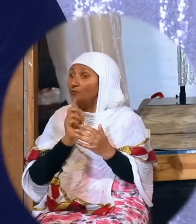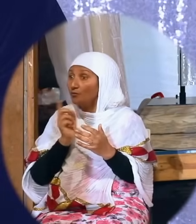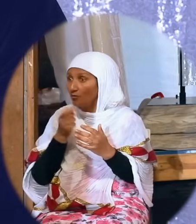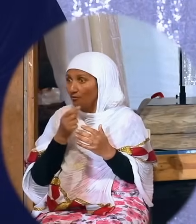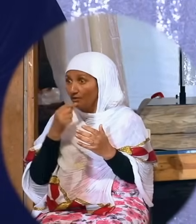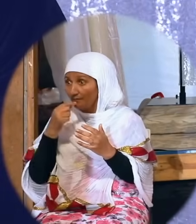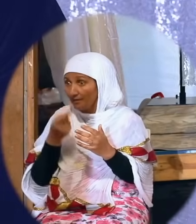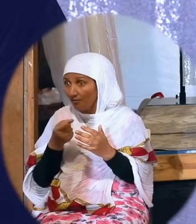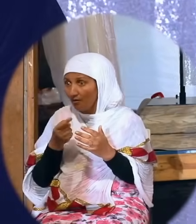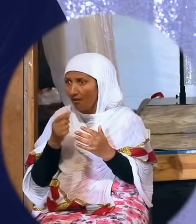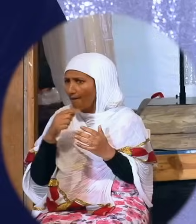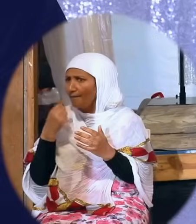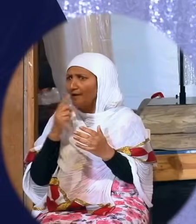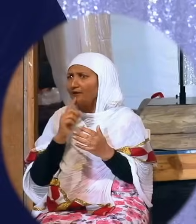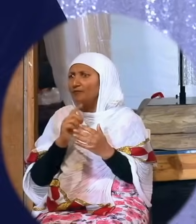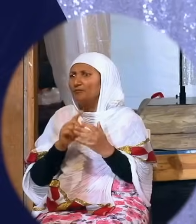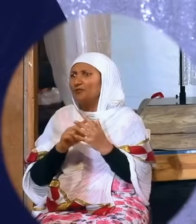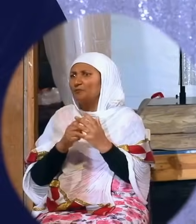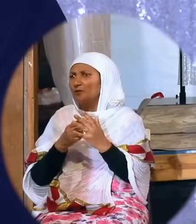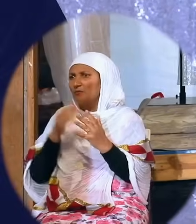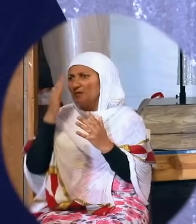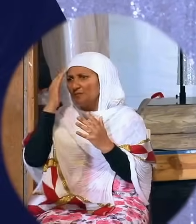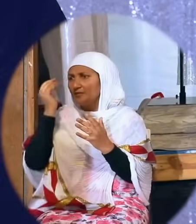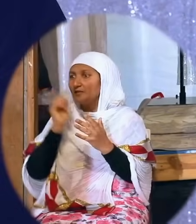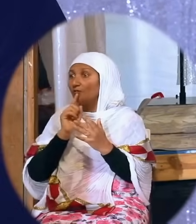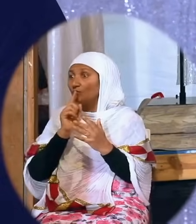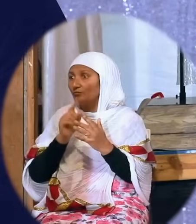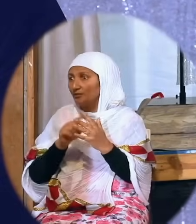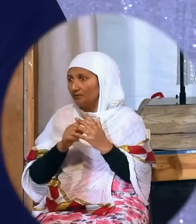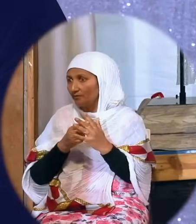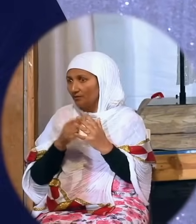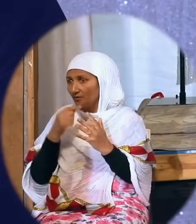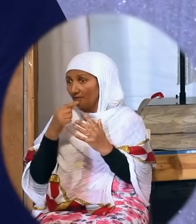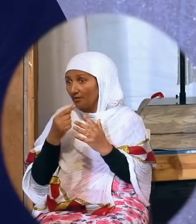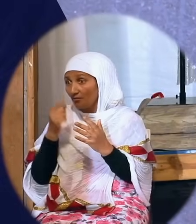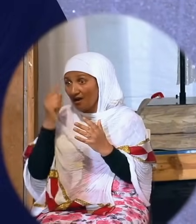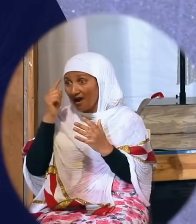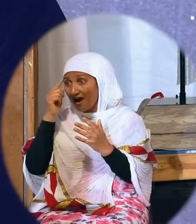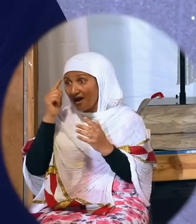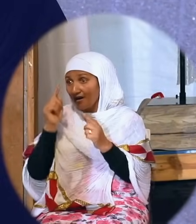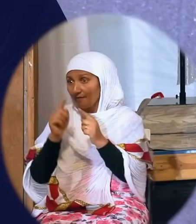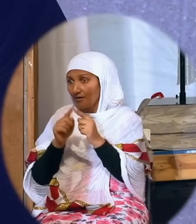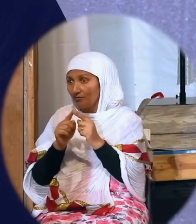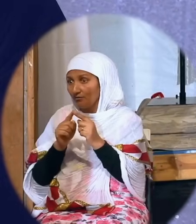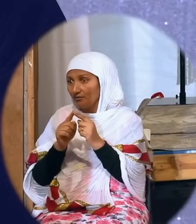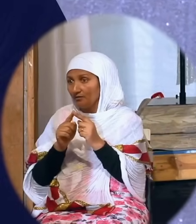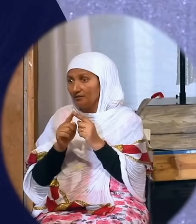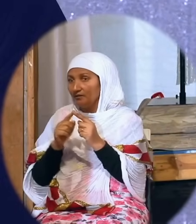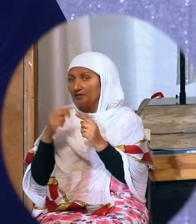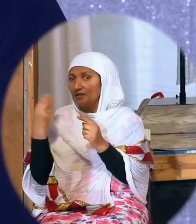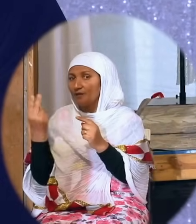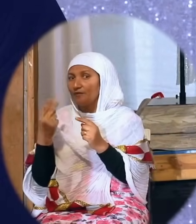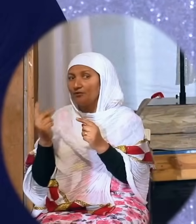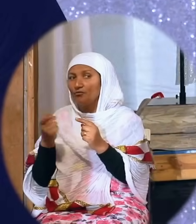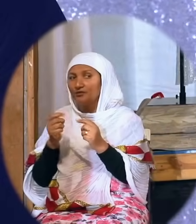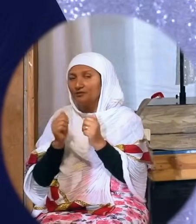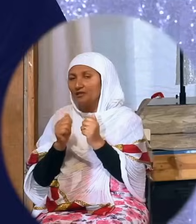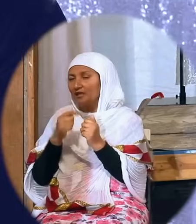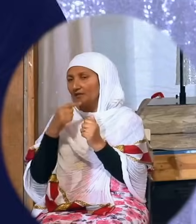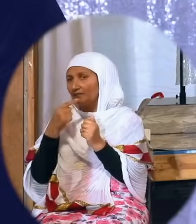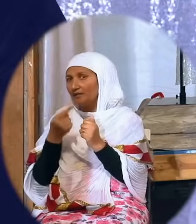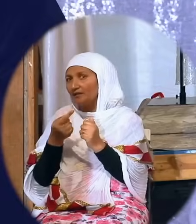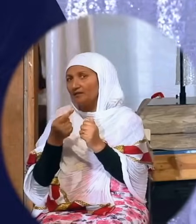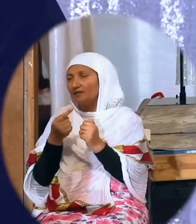ነው? ለምን ዓላማ ነው የጀመረው ሚለውን ደግሞ ማስረዳት ለአዲሱ ትውልድ በጣም ጠቃሚ ሊሆን ይችላል የሚል ሐሳብ ነው እኔ የምጨምረው።